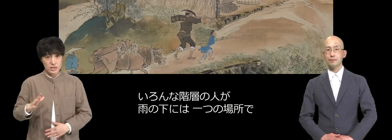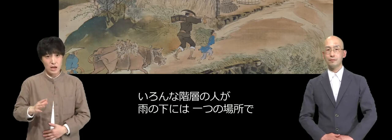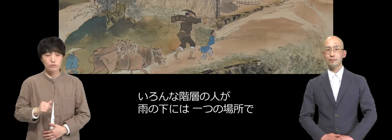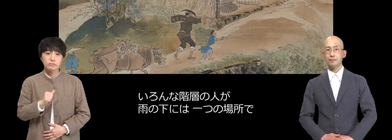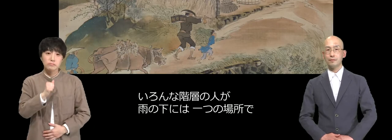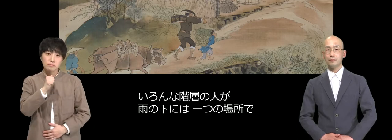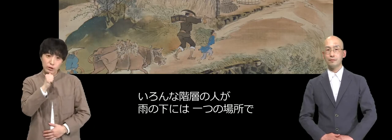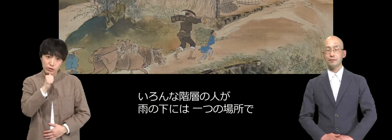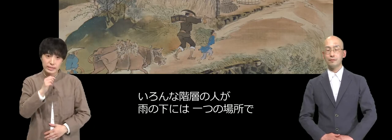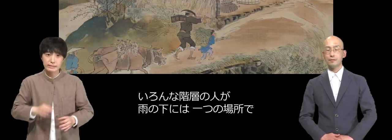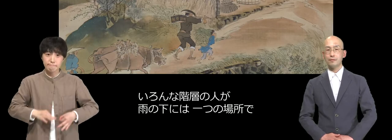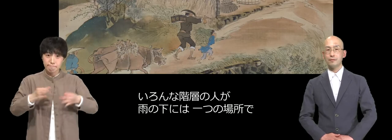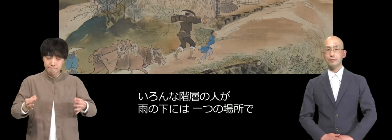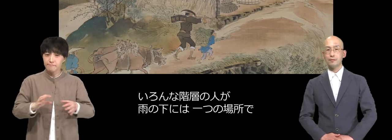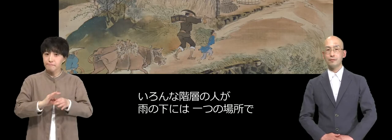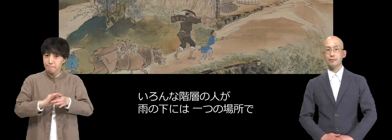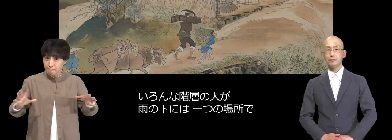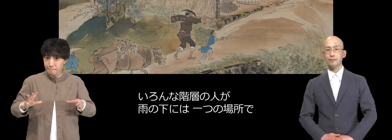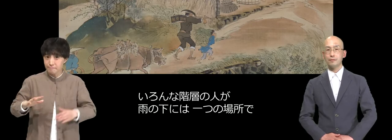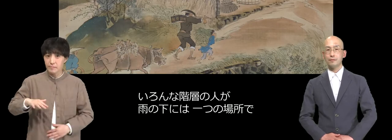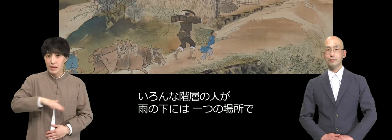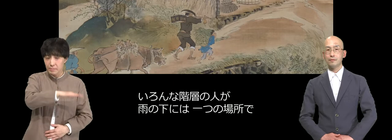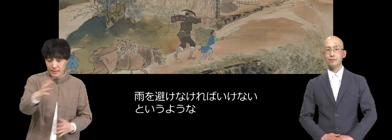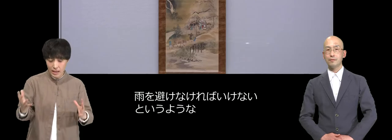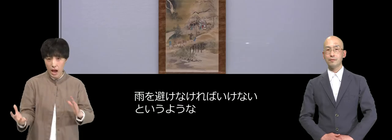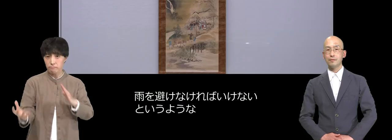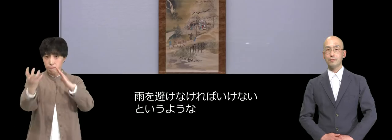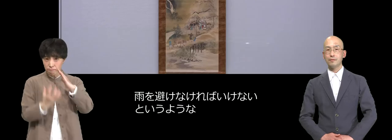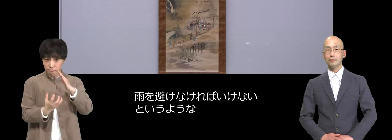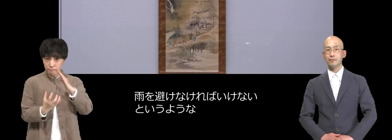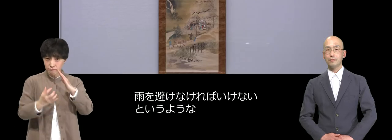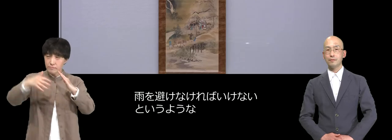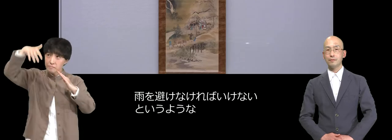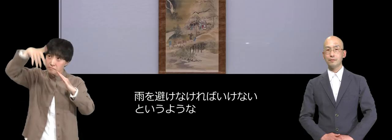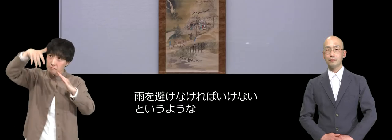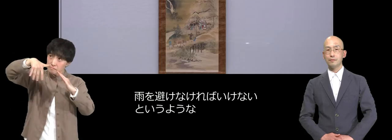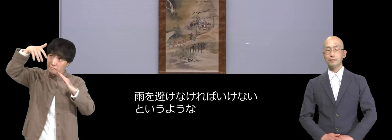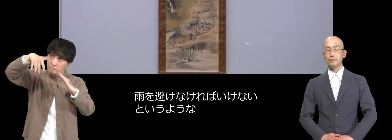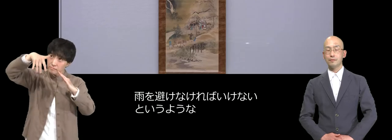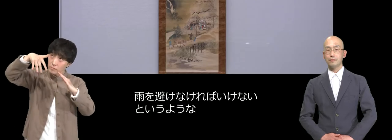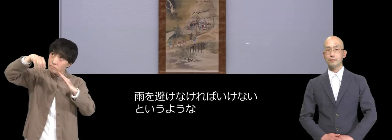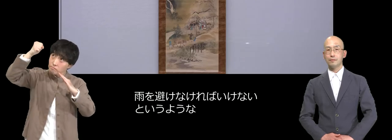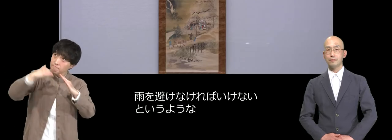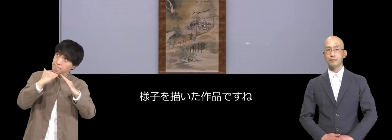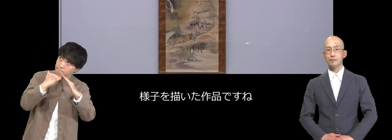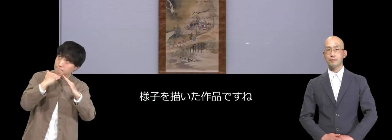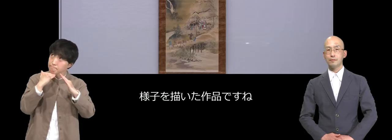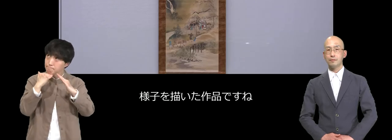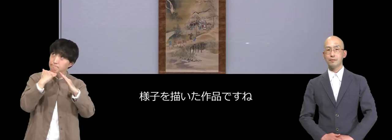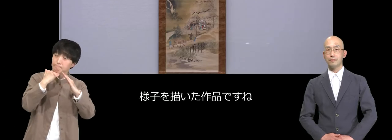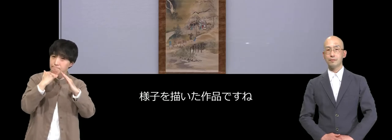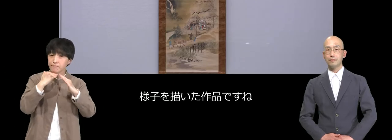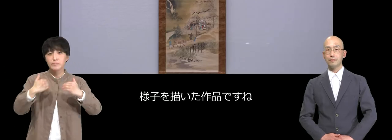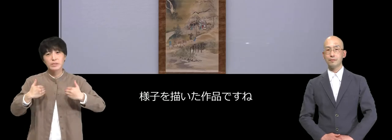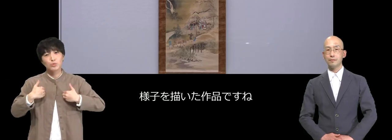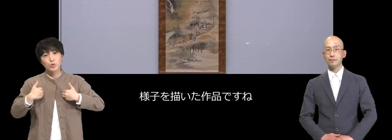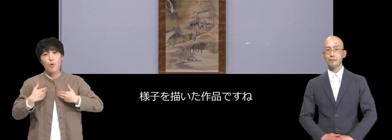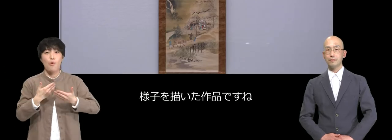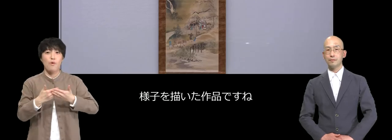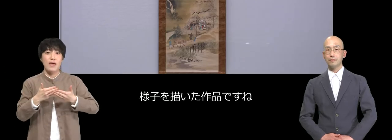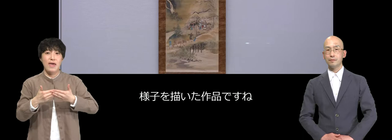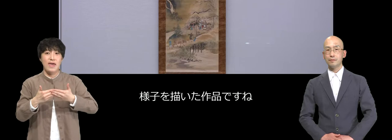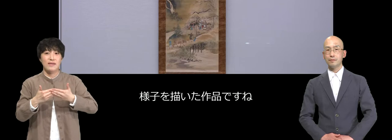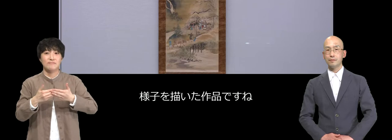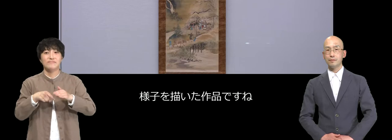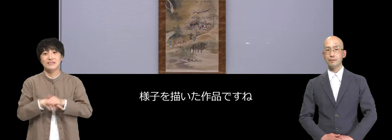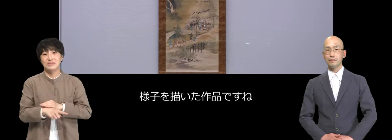こうねあのひとつの場所でこうね姉をを避けなければいけないみたいなまあそういう様子